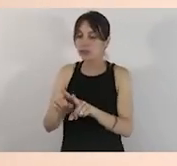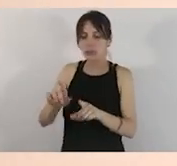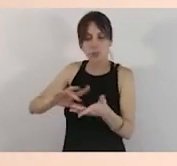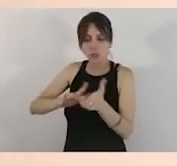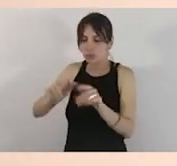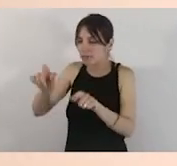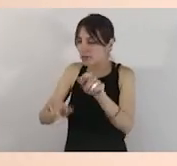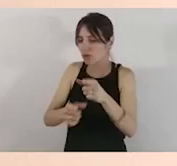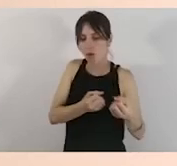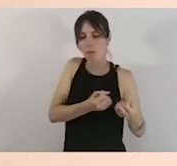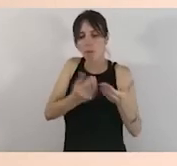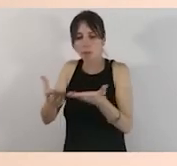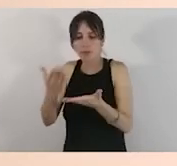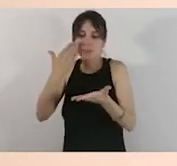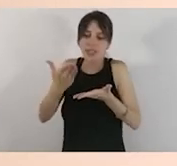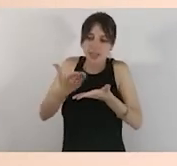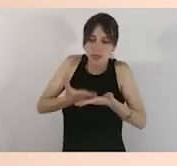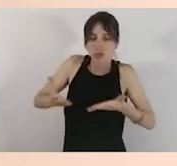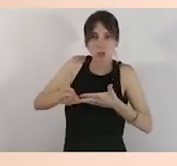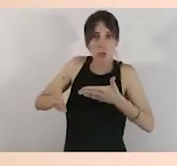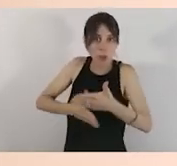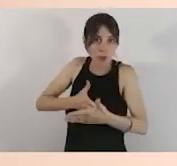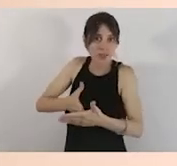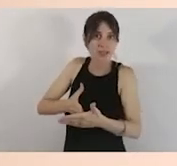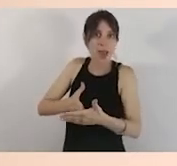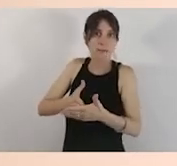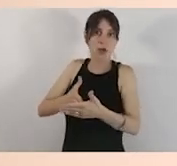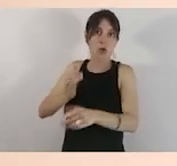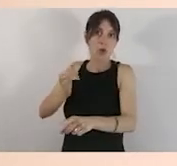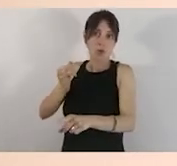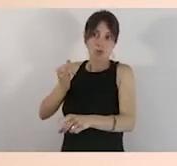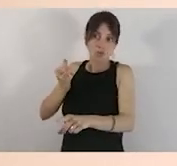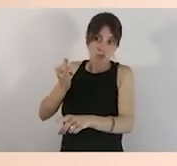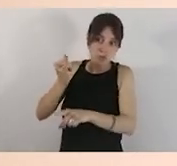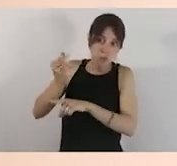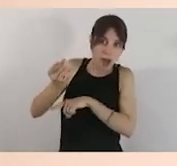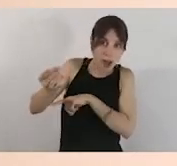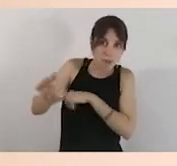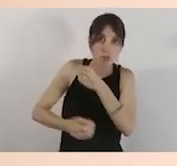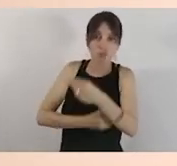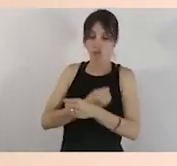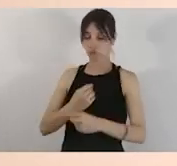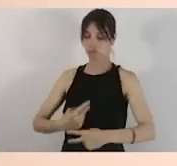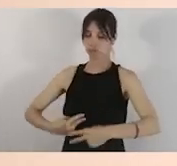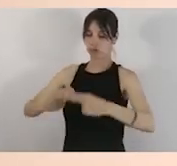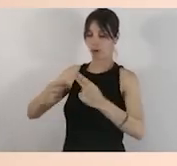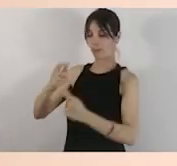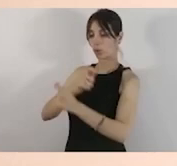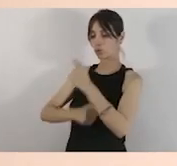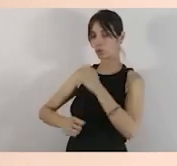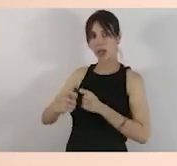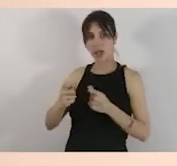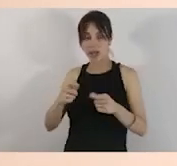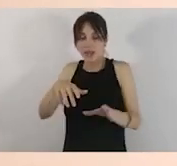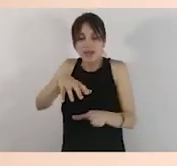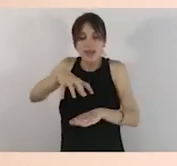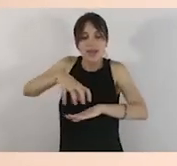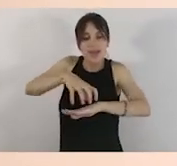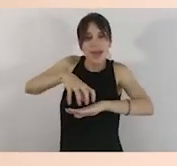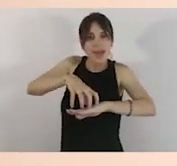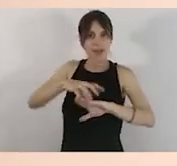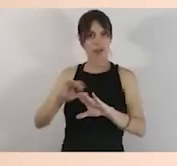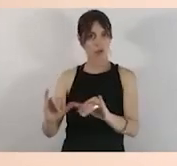utilisateurs, qu'ils soient en situation de handicap durable, ponctuel ou non, des aires de jeu inclusives, autour d'une approche